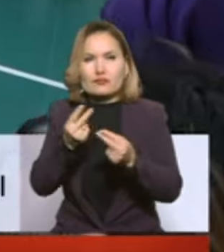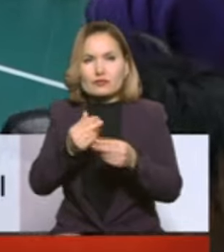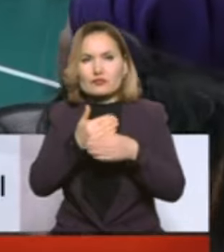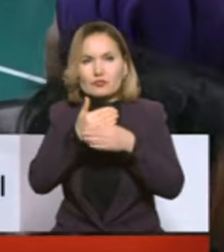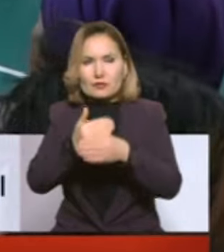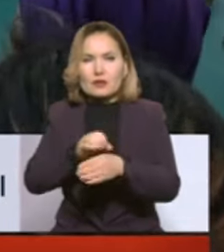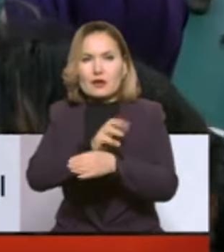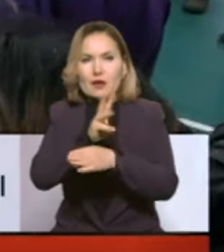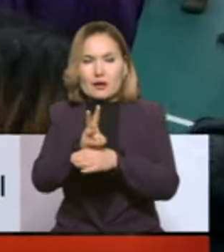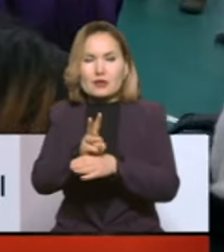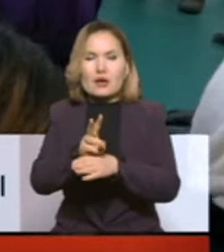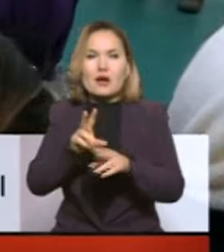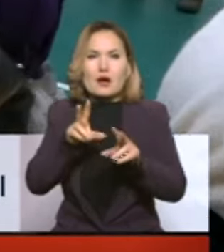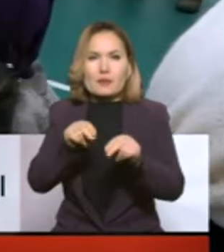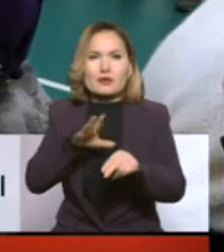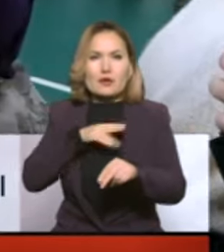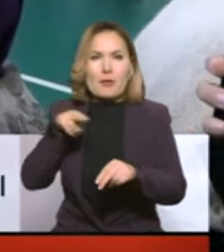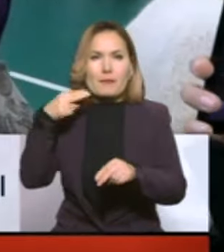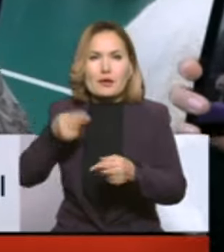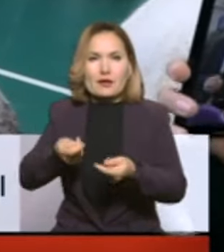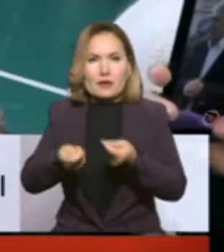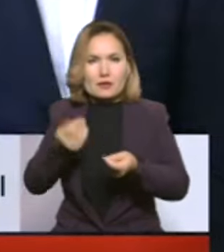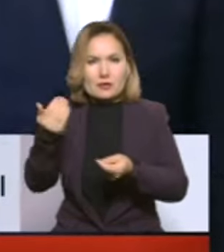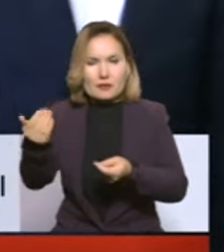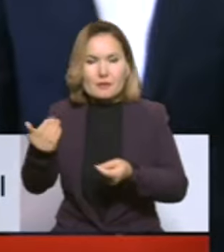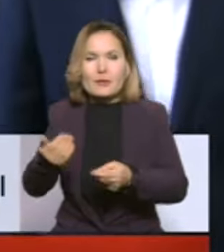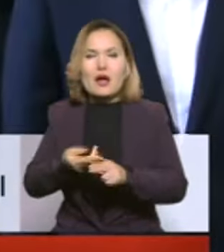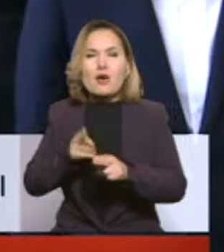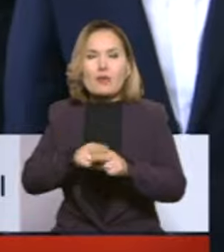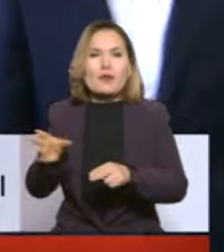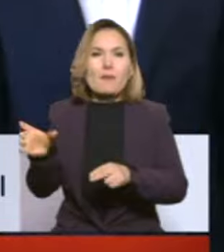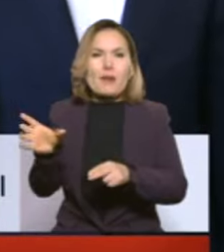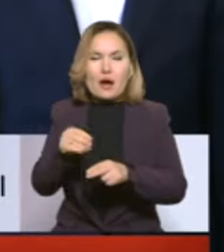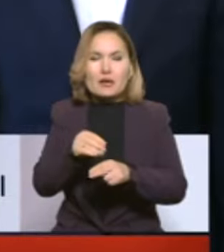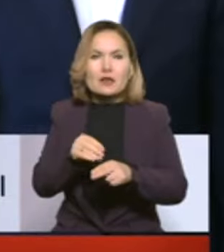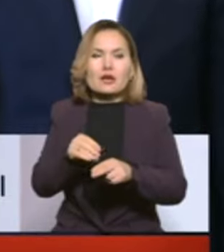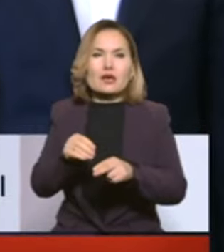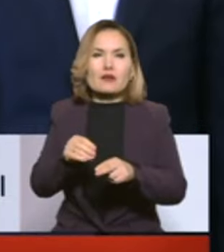Мемлекет, үкімет баршаңызға қол ұшын береді,